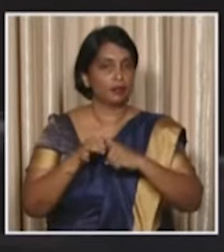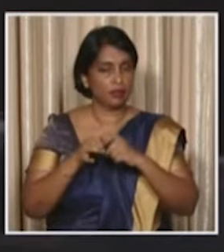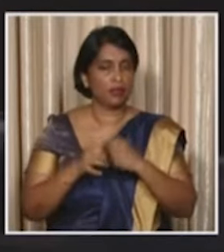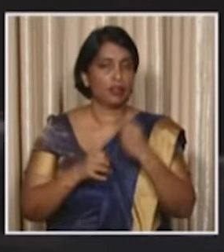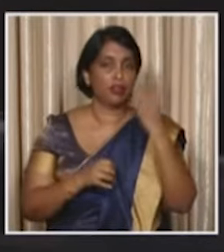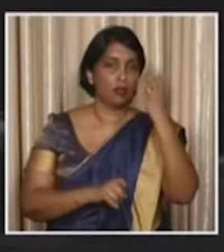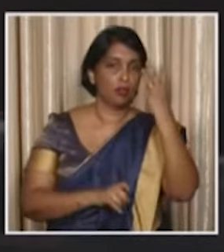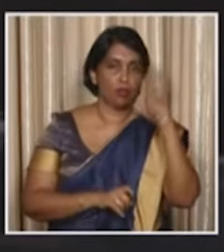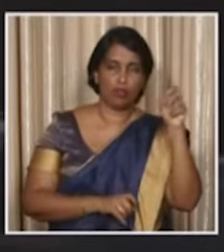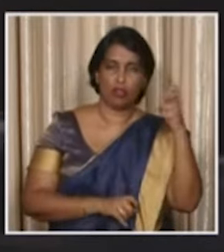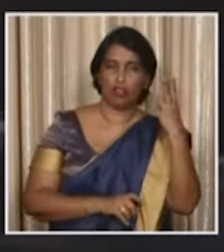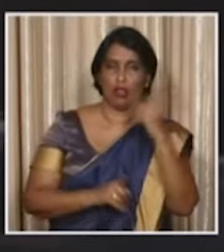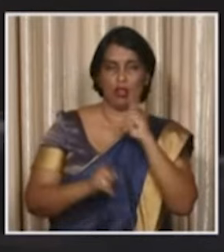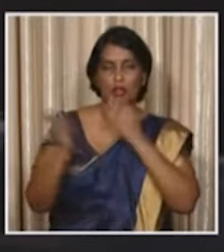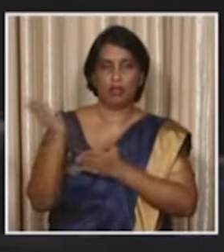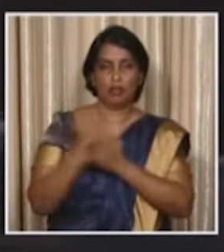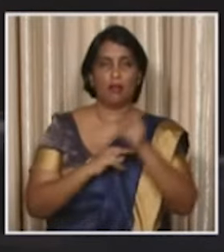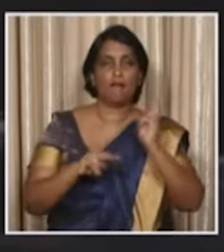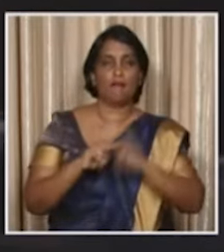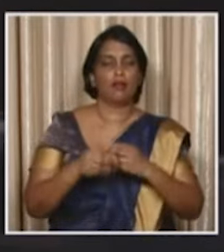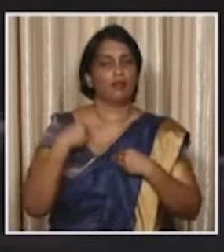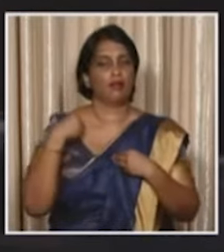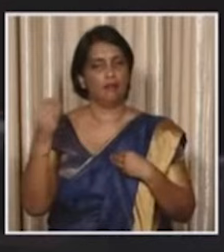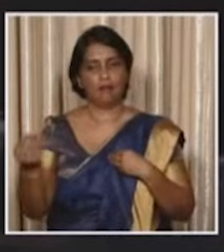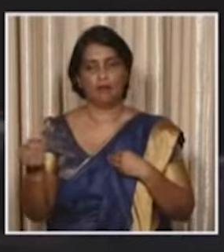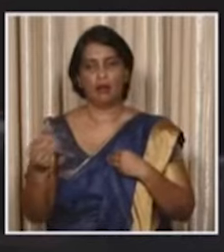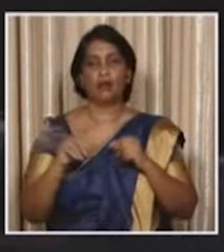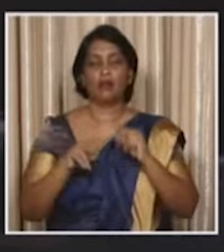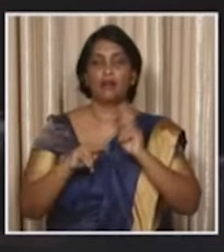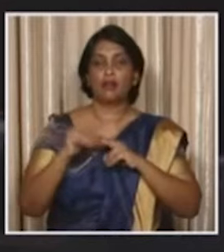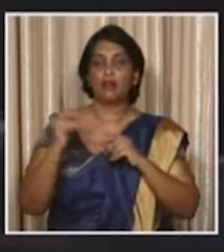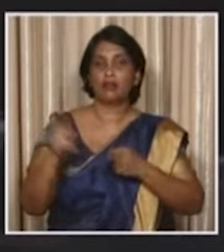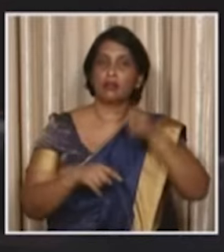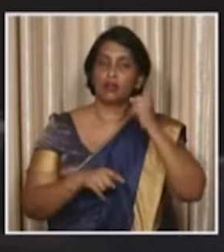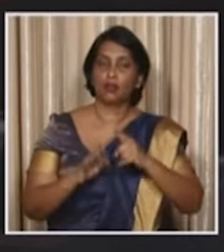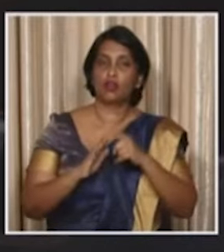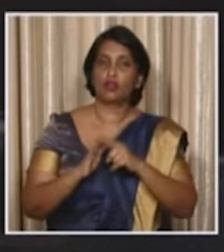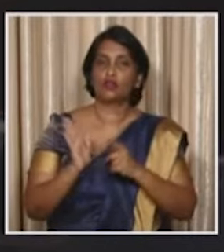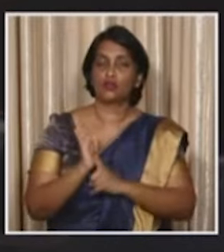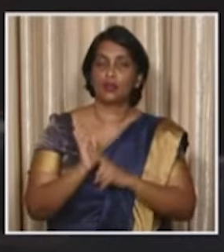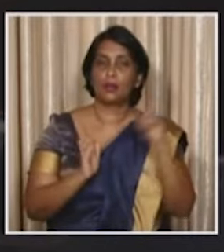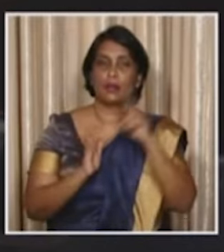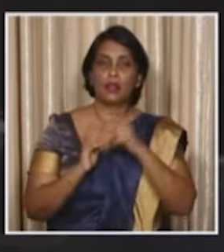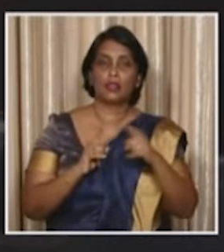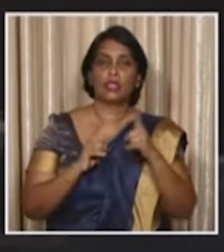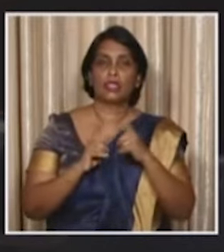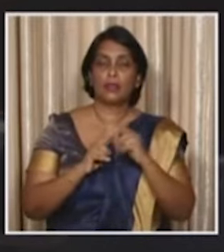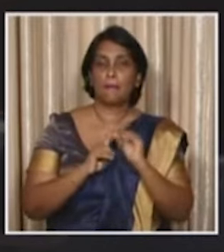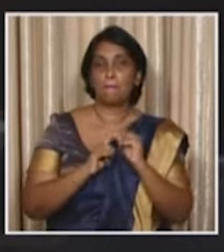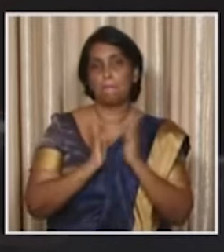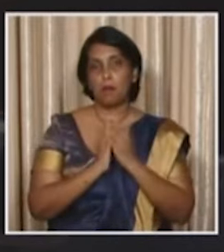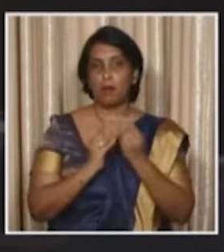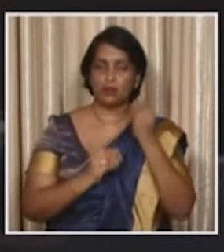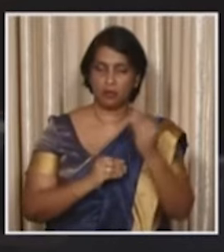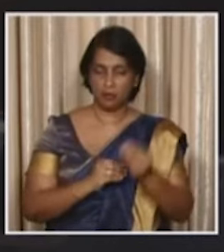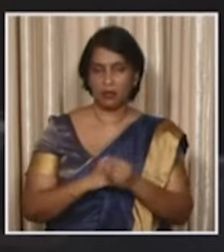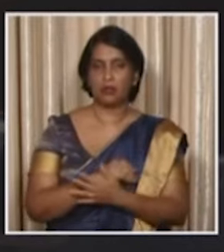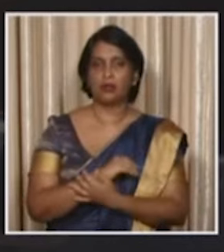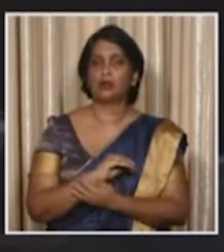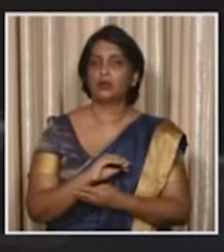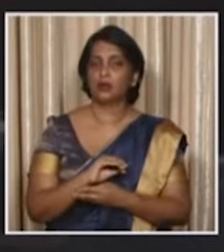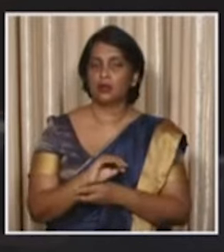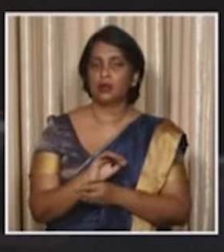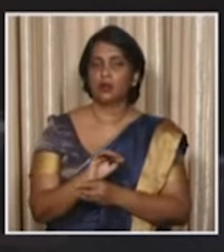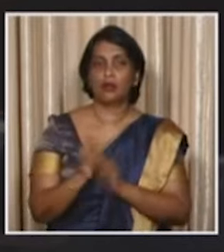3 දෙනෙක් ඉල්ලලා තිබුණා. ඉතින් හිතවතෙකුට දුන්නා. හිතවර දුන්න එකඟතාවයකට ආව ජූලි 1 වෙනිදා ඉඳලා ඊ පාස්පෝර්ට් එක දෙන්නම් කියලා. ඒ නිසා ස්ටොක්